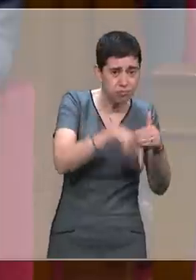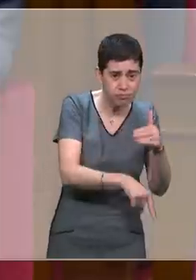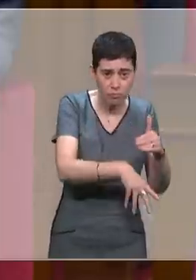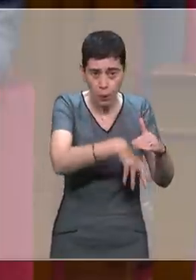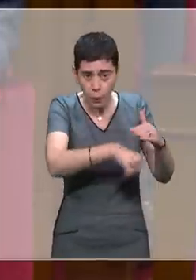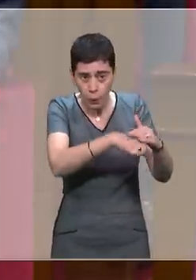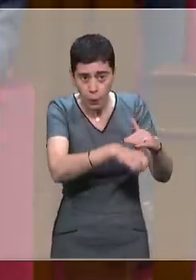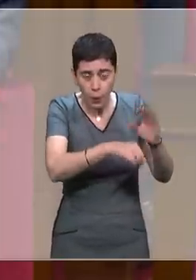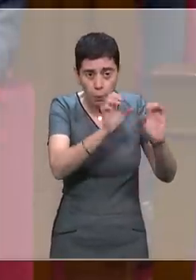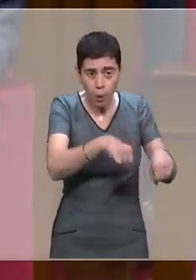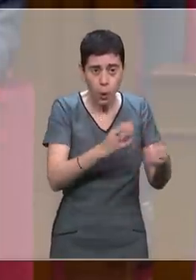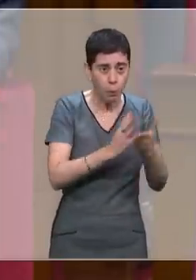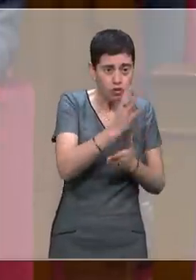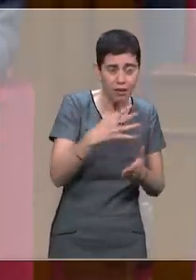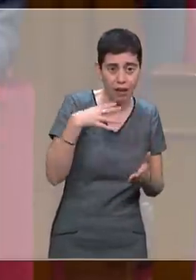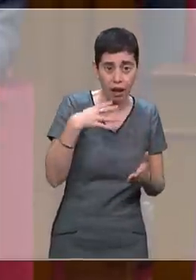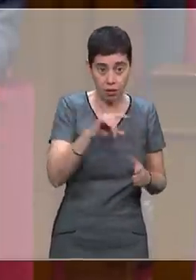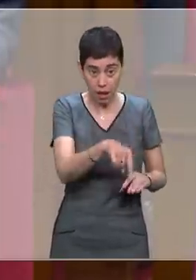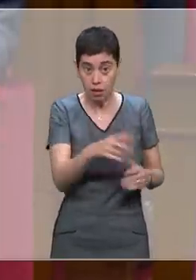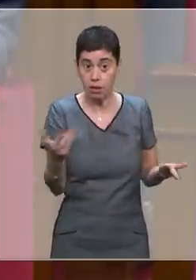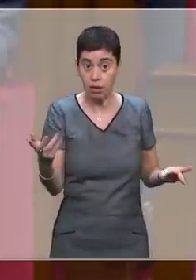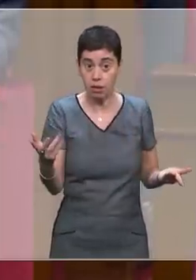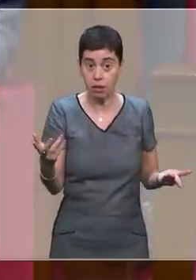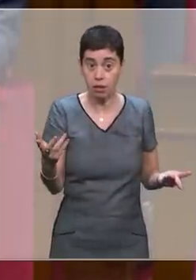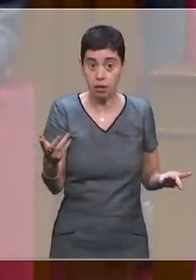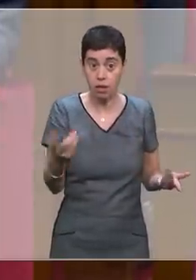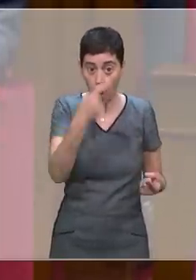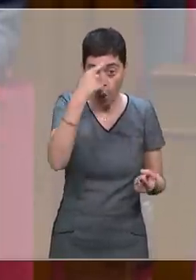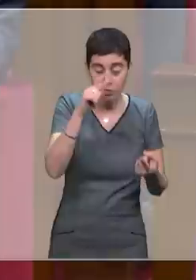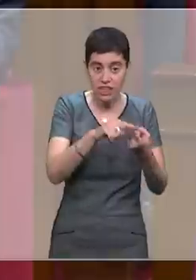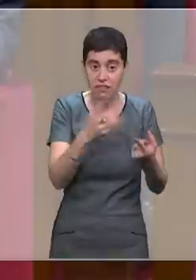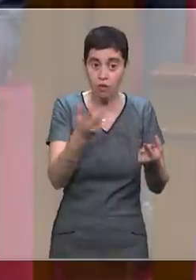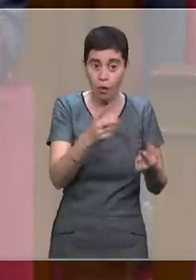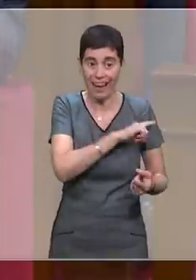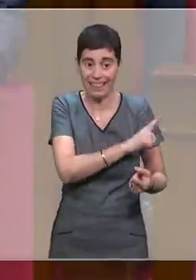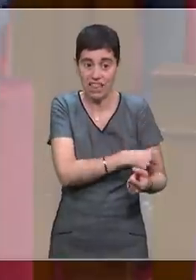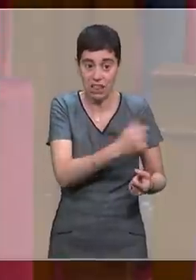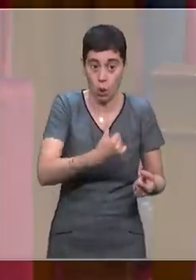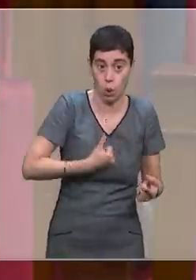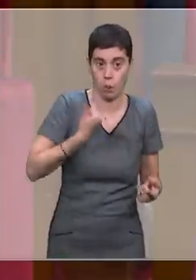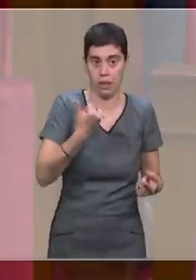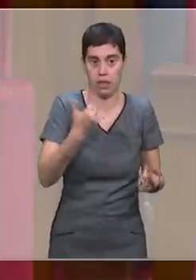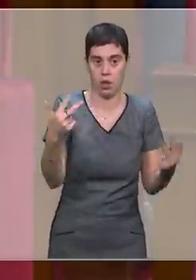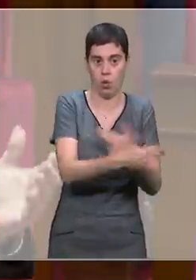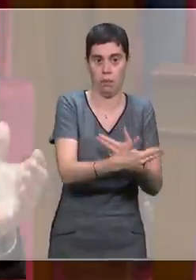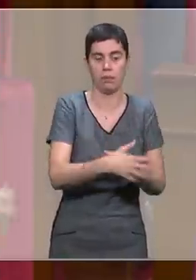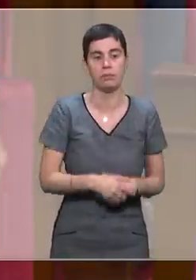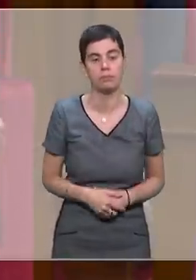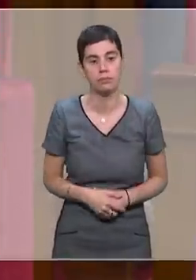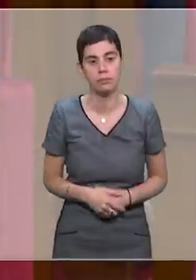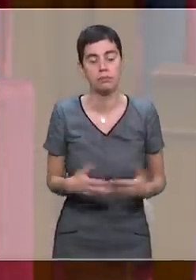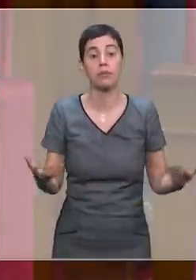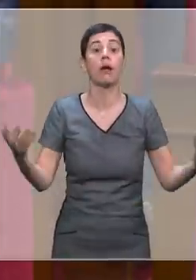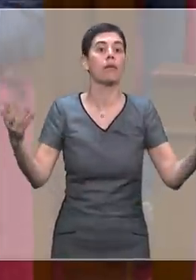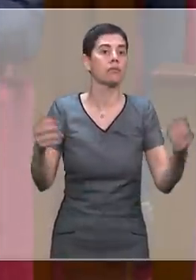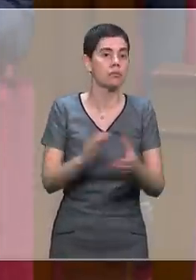A-t-on conscience que c'est leur objectif d'autonomie énergétique qu'on entrave ainsi ? Et que dire ? Et que